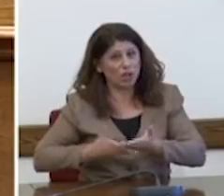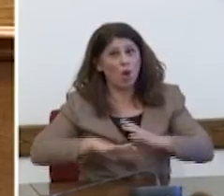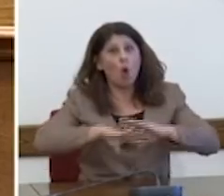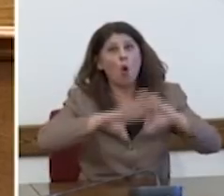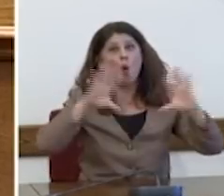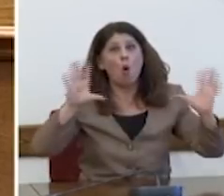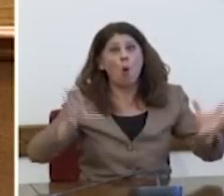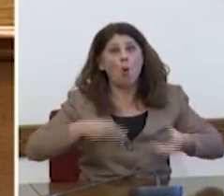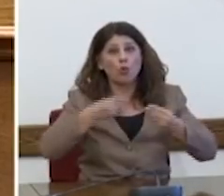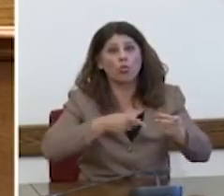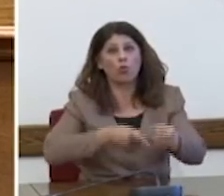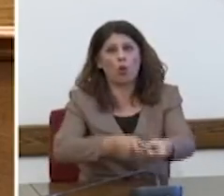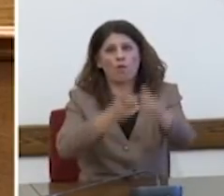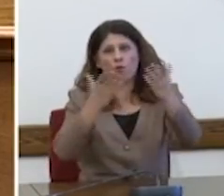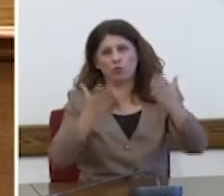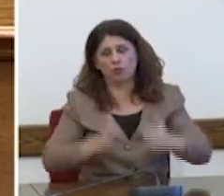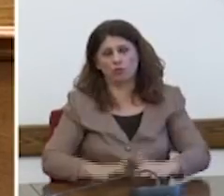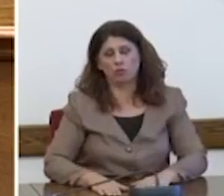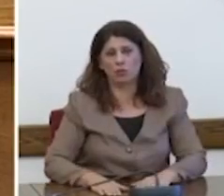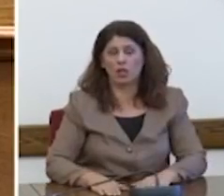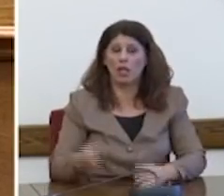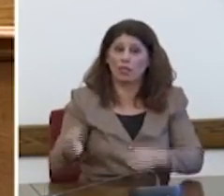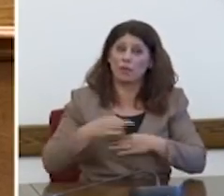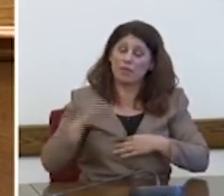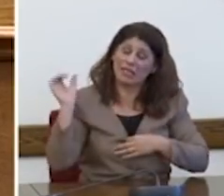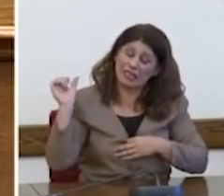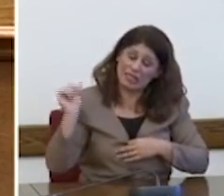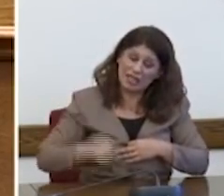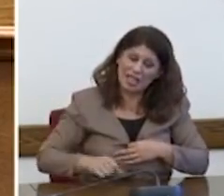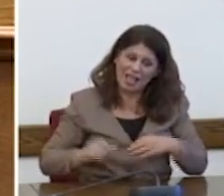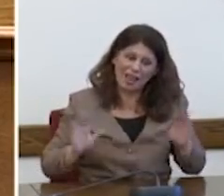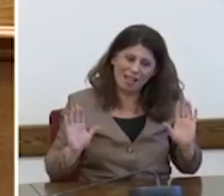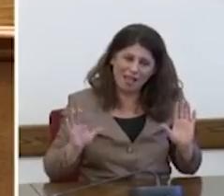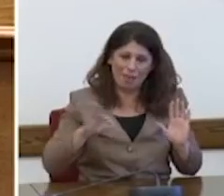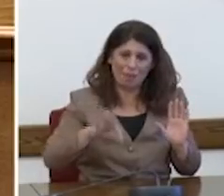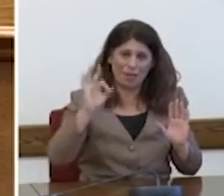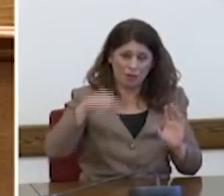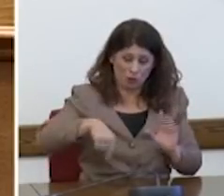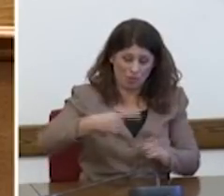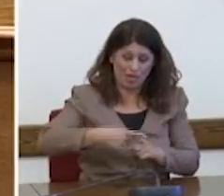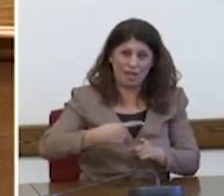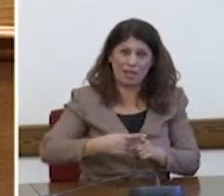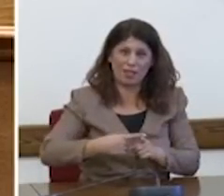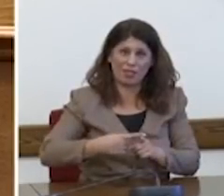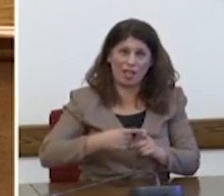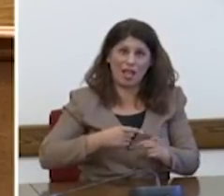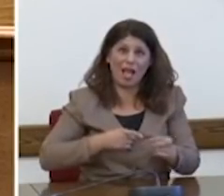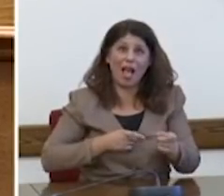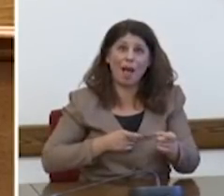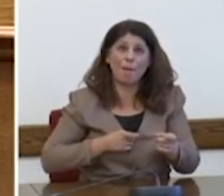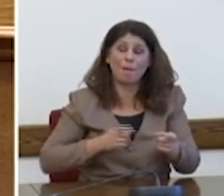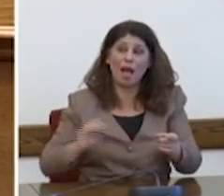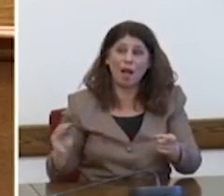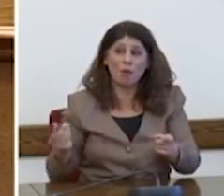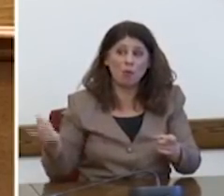στους δολοφόνους. Θα πει κάποιος, ναι, αλλά στην περίπτωση της Ελλάδας η απειλή προέρχεται από άλλη